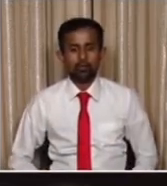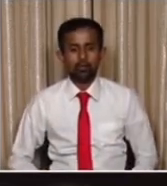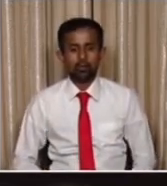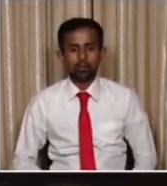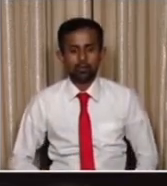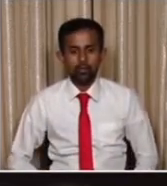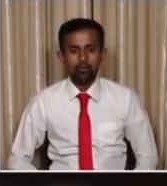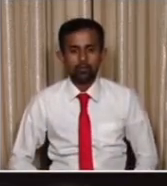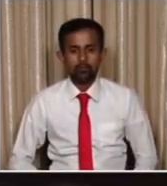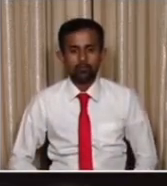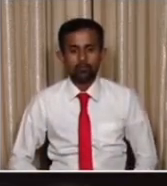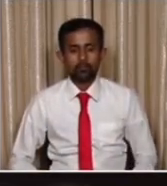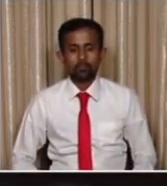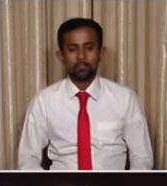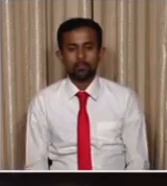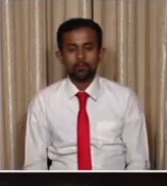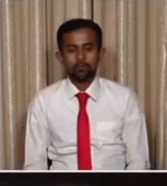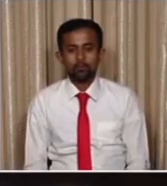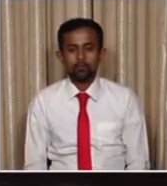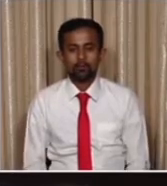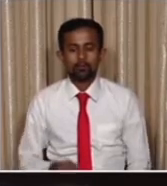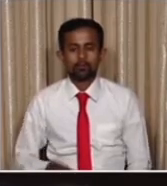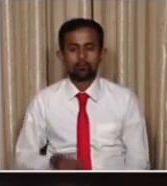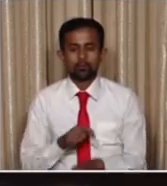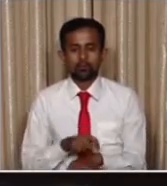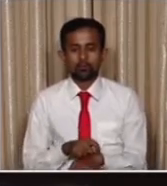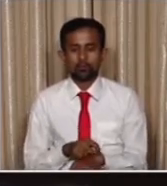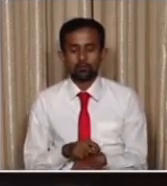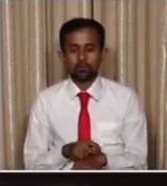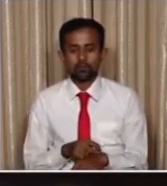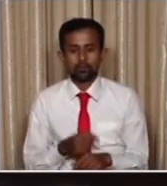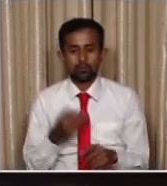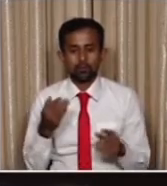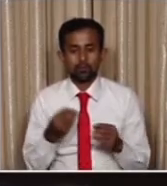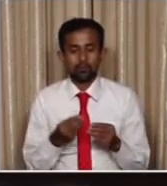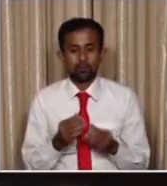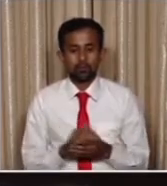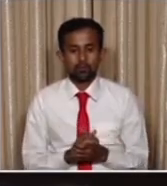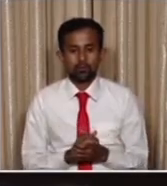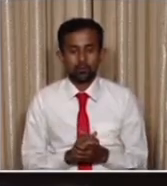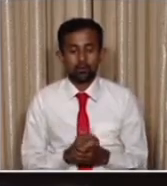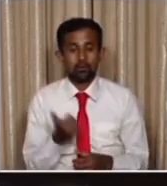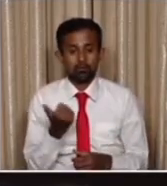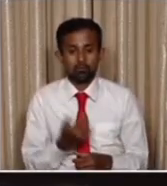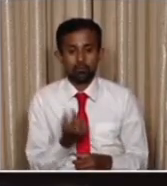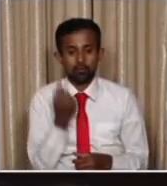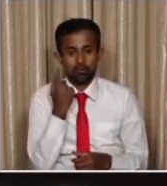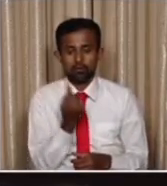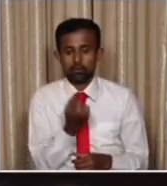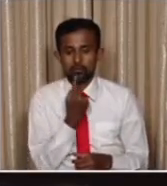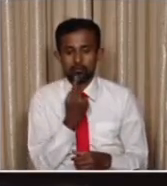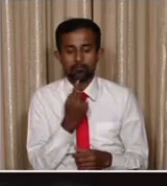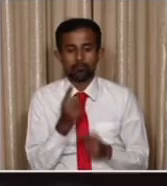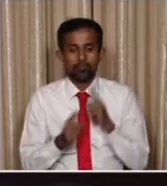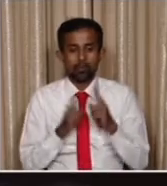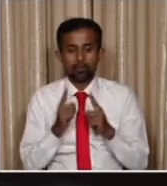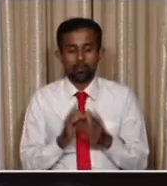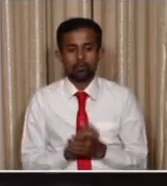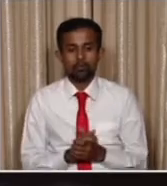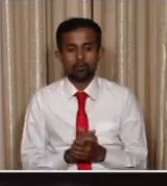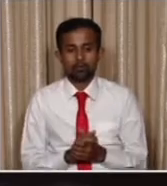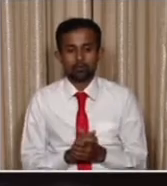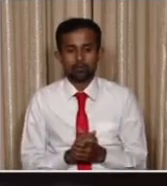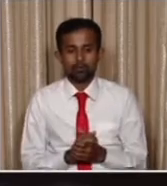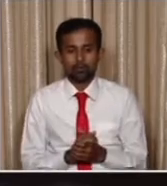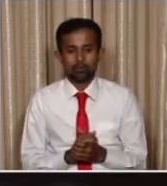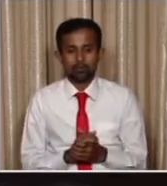opportunity to discuss today very crucial matter. Garu sabhapathumani adu dawase